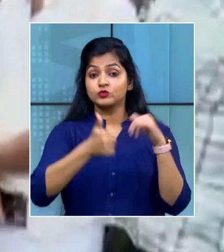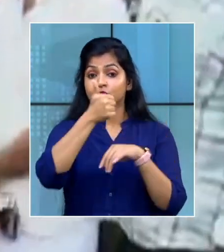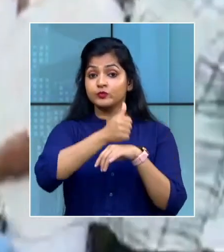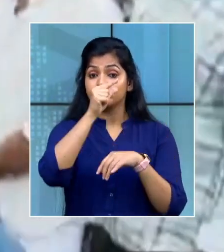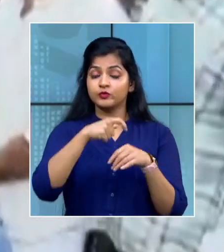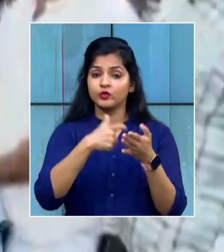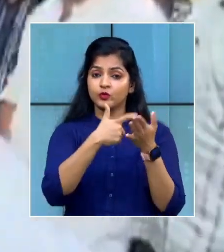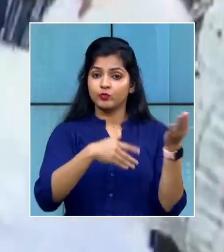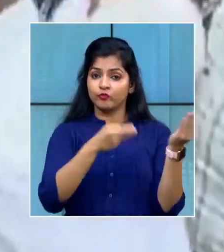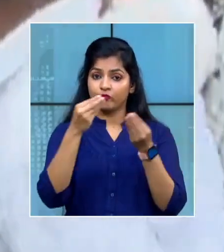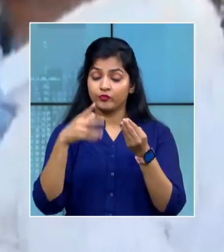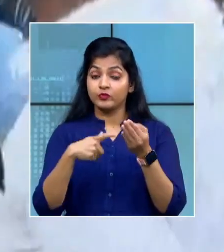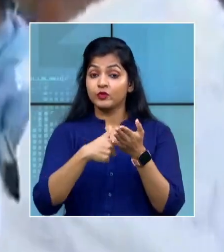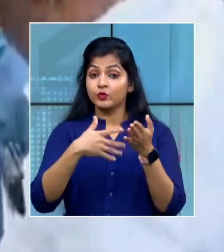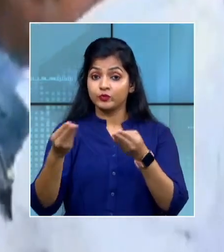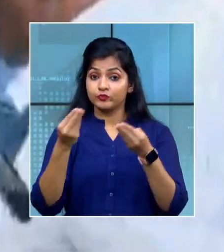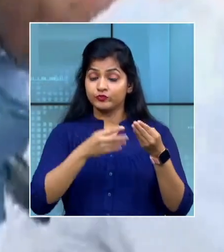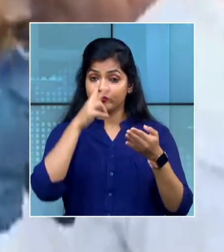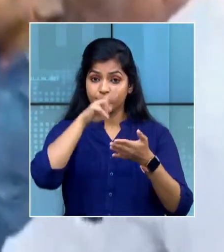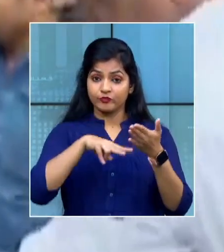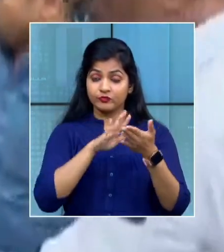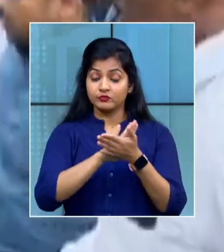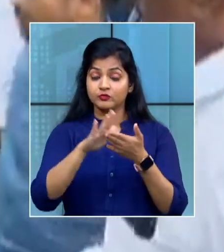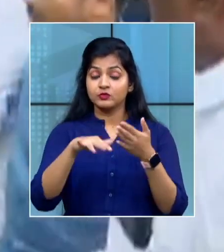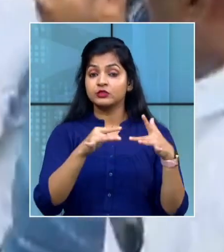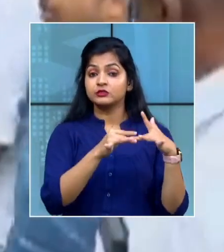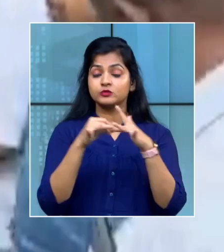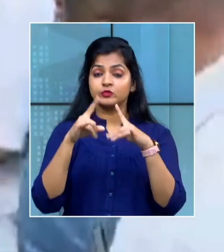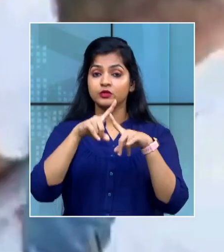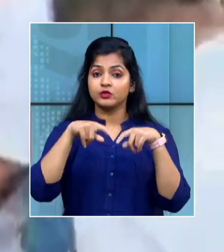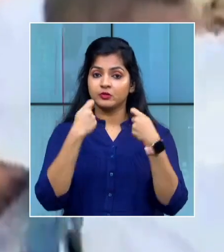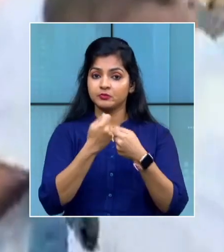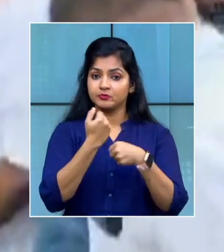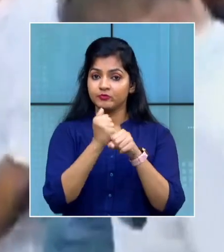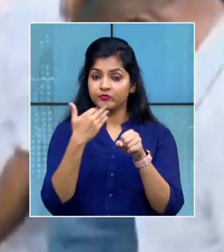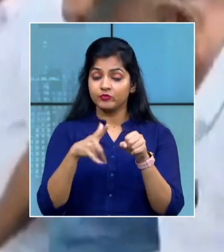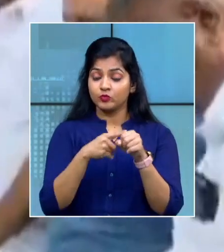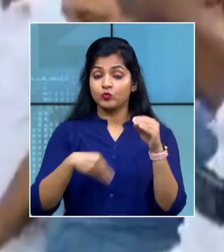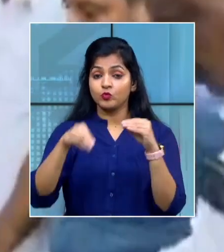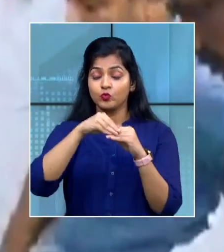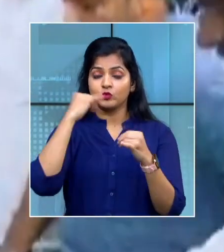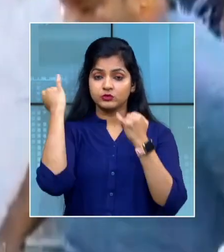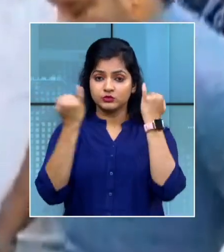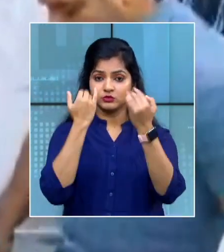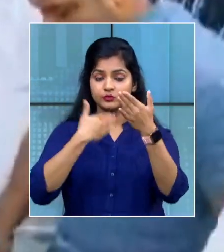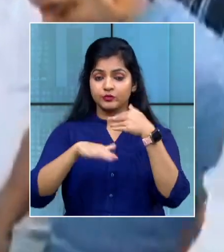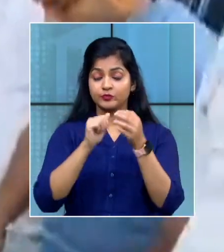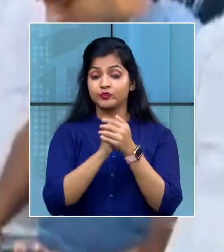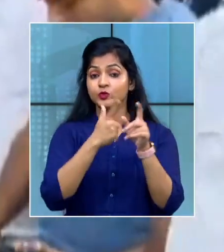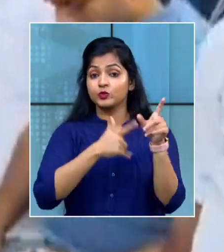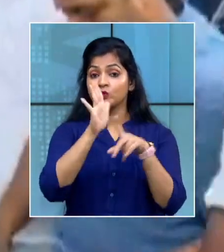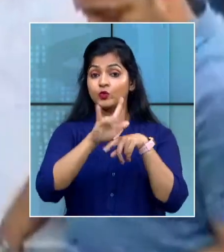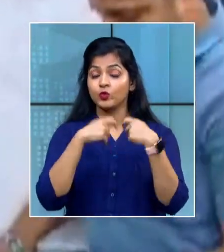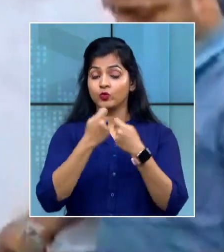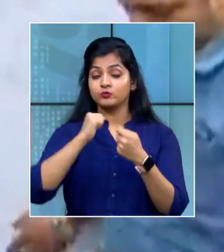ഈ റിപ്പോർട്ട് വാങ്ങിയ ശേഷമാണ് നിലവിൽ പ്രത്യേക ഒരു സമിതി കൂടി രൂപീകരിച്ച ശേഷം ആ തരത്തിലുള്ള അന്വേഷണം ആരംഭിച്ചിട്ടുള്ളത്. നിലവിൽ യൂത്ത് കോൺഗ്രസിന്റെ